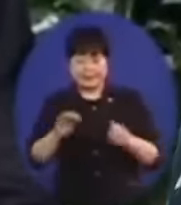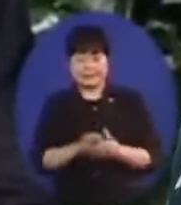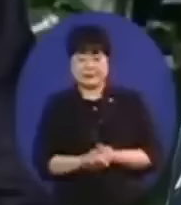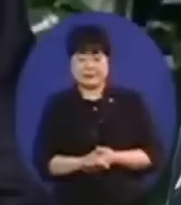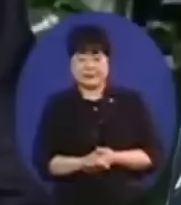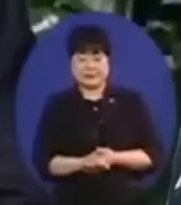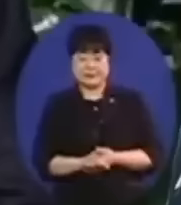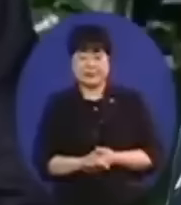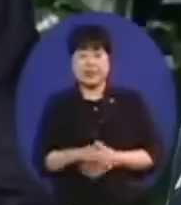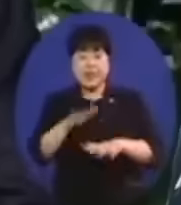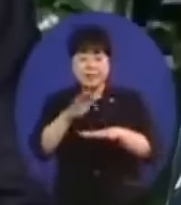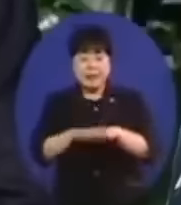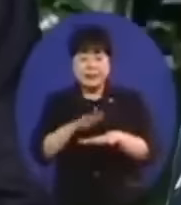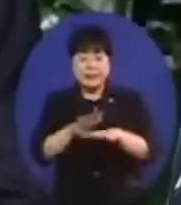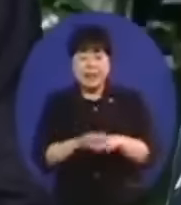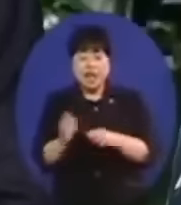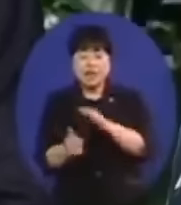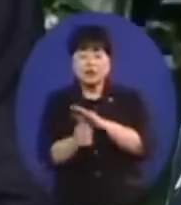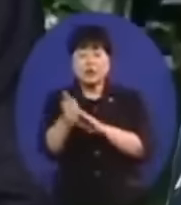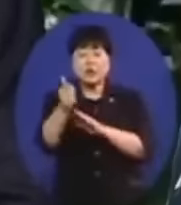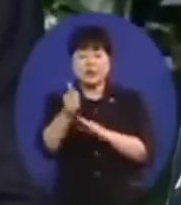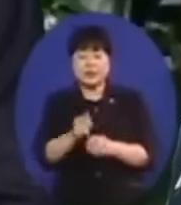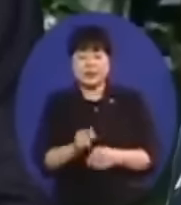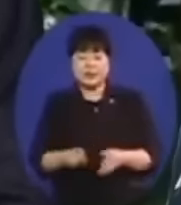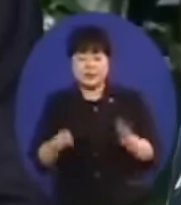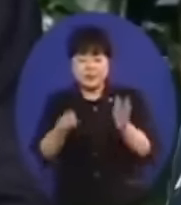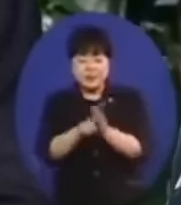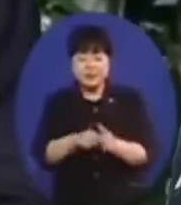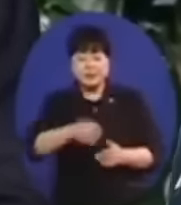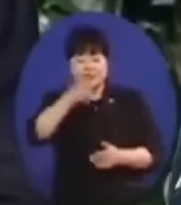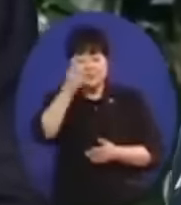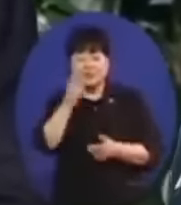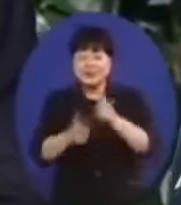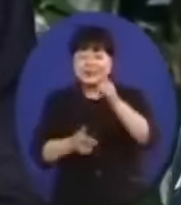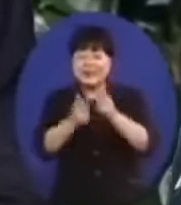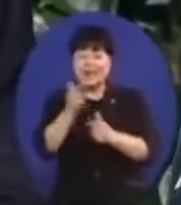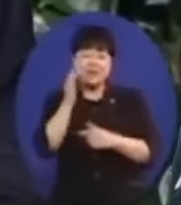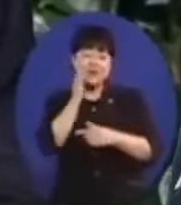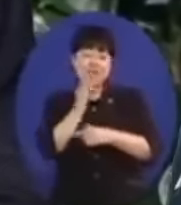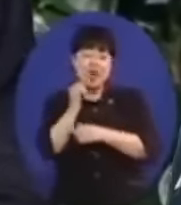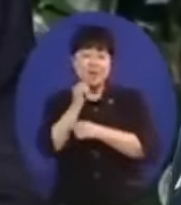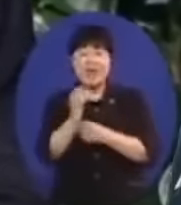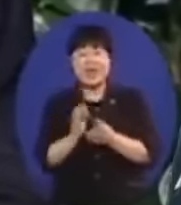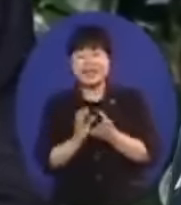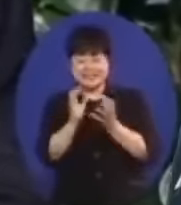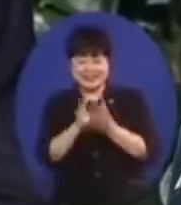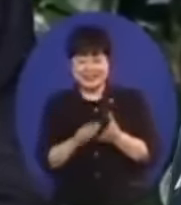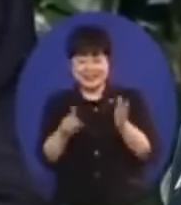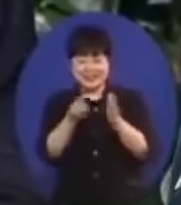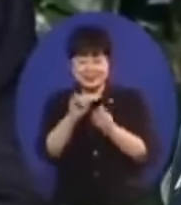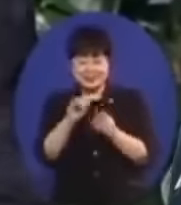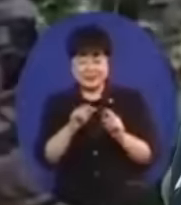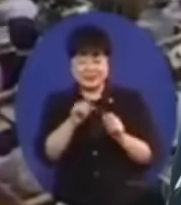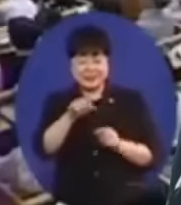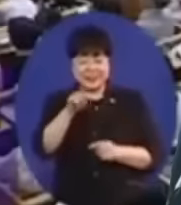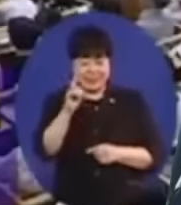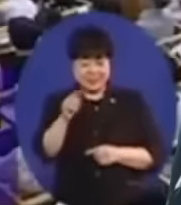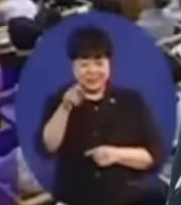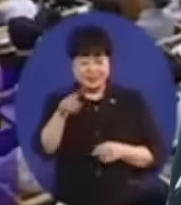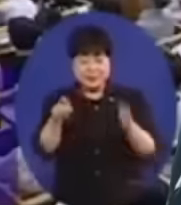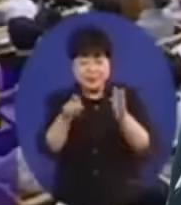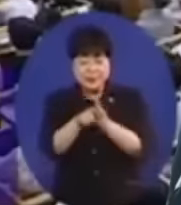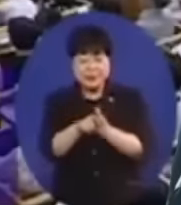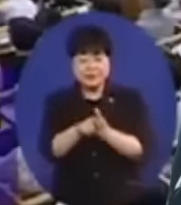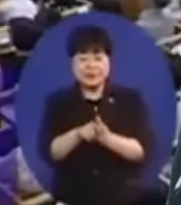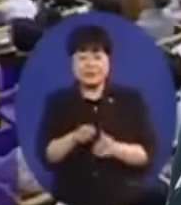소원이라는 텃밭에 믿음의 꿈나무와 잎과 꽃과 열매가 맺어지는 것입니다. 히브리서 11장 1절에 믿음은